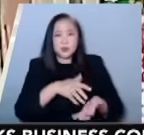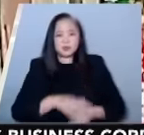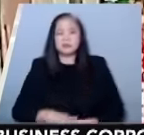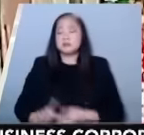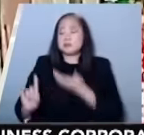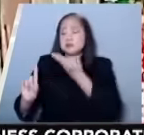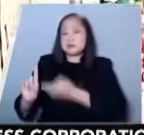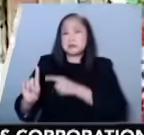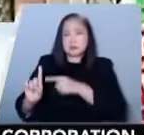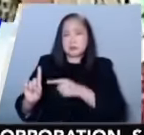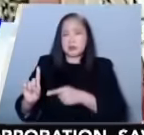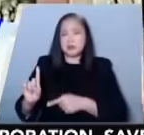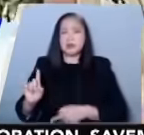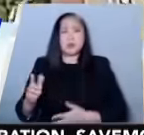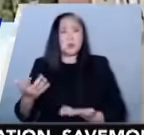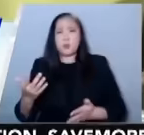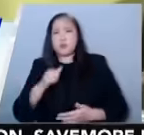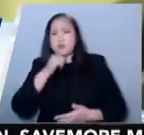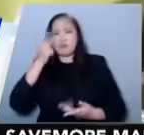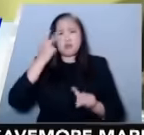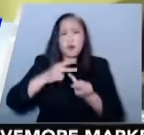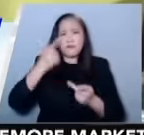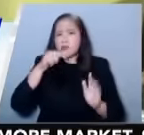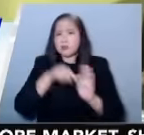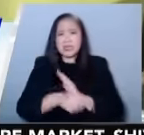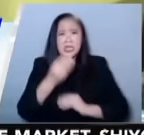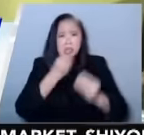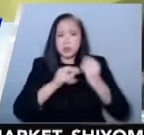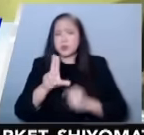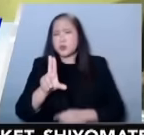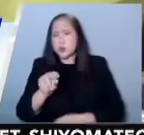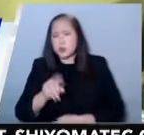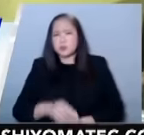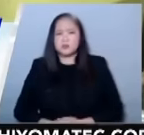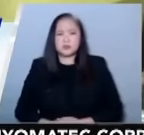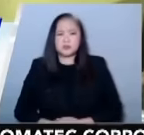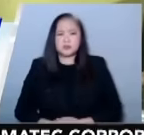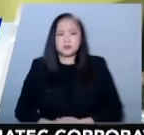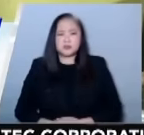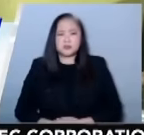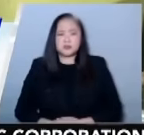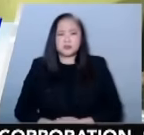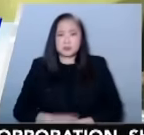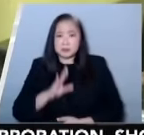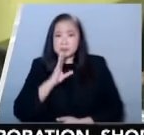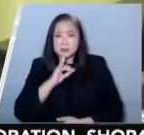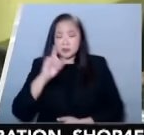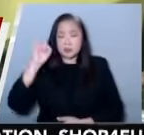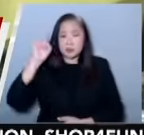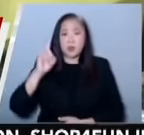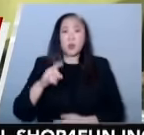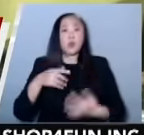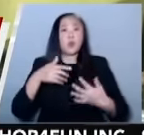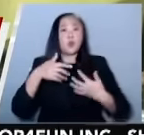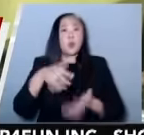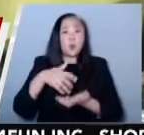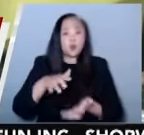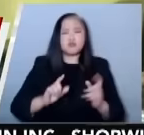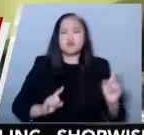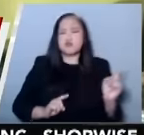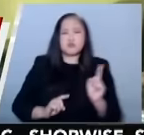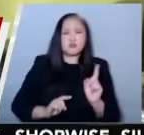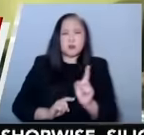may intensyon siyang katayin ang aso. Yung aso, tumawid doon. Nung nakita kami, yung inaano ko yung